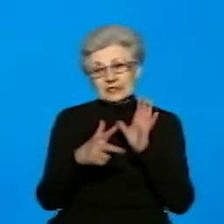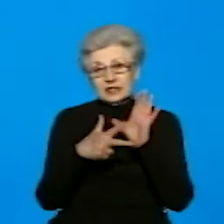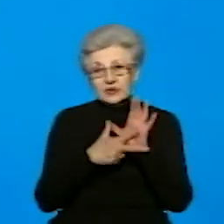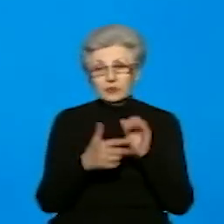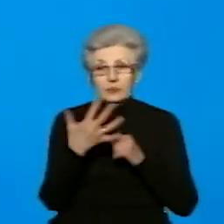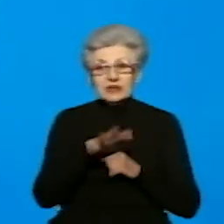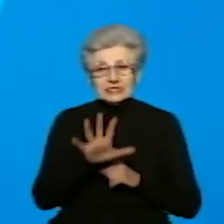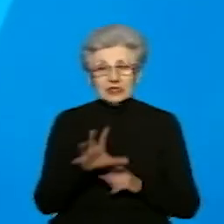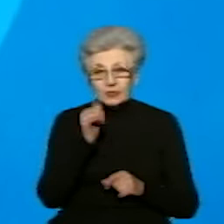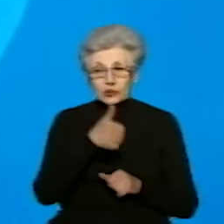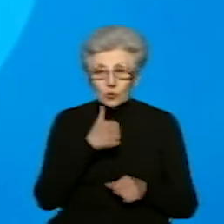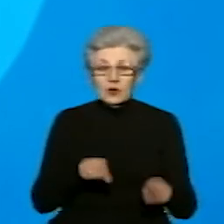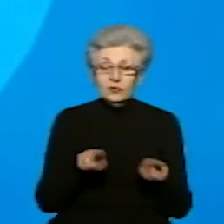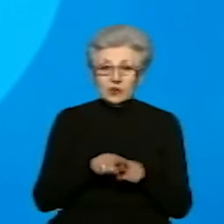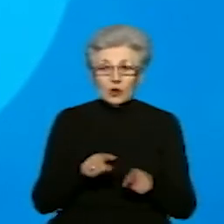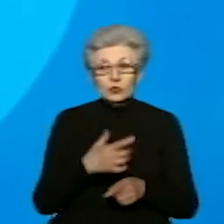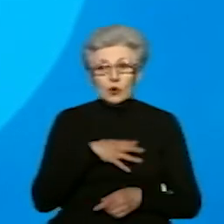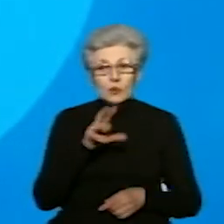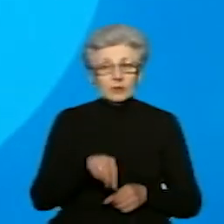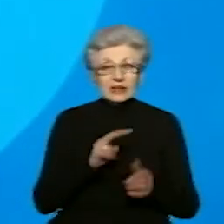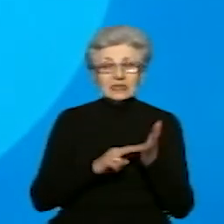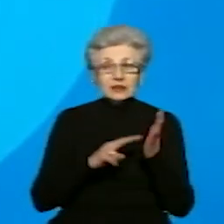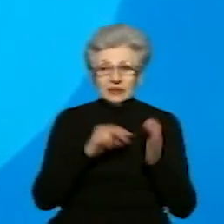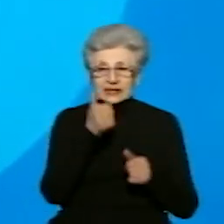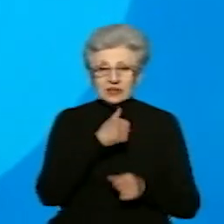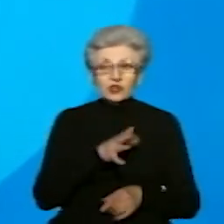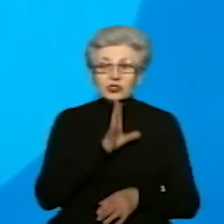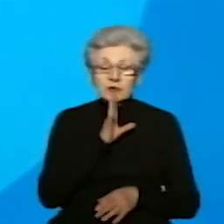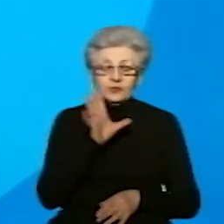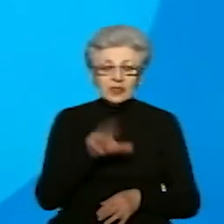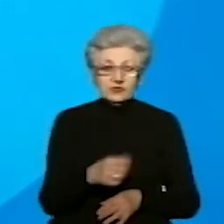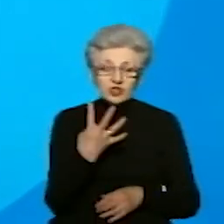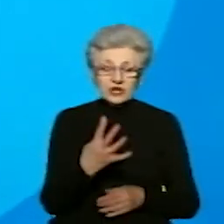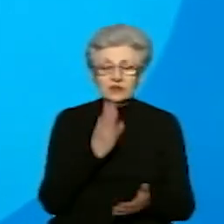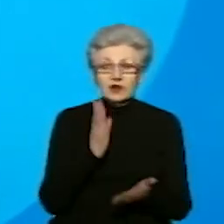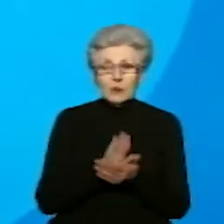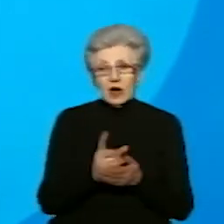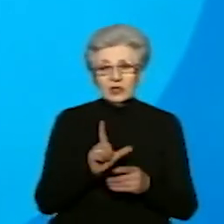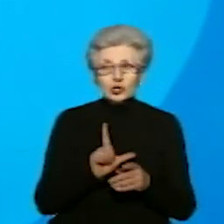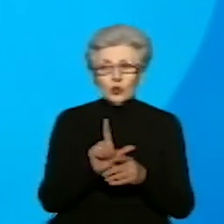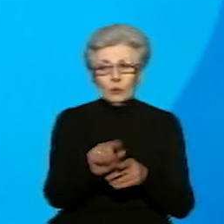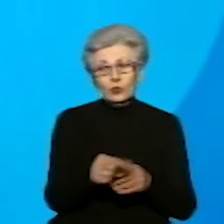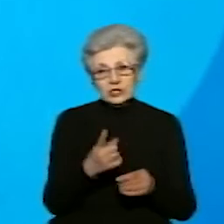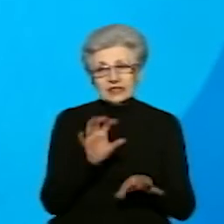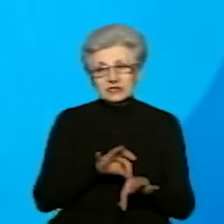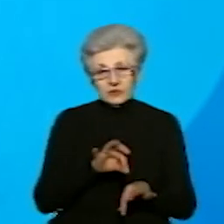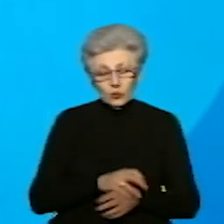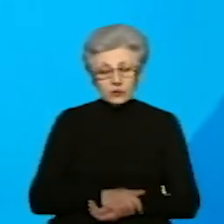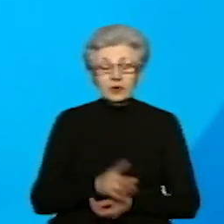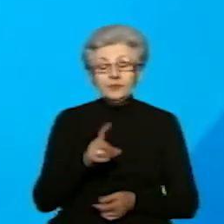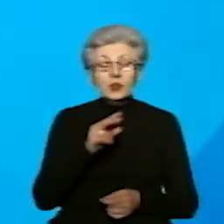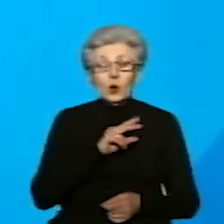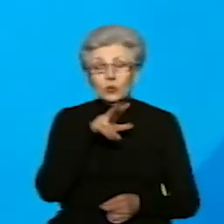55 років. Також померла 75-річна жінка. Всі 4 мали супутні захворювання. У Чернівцях